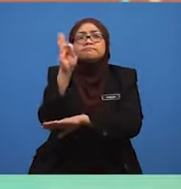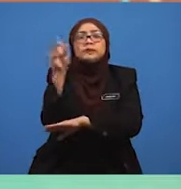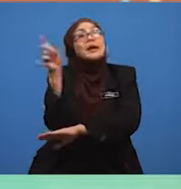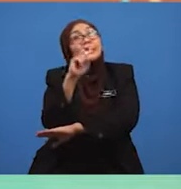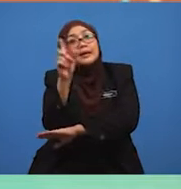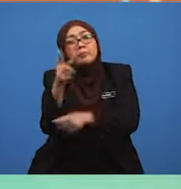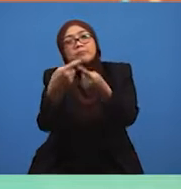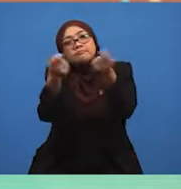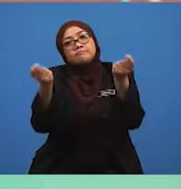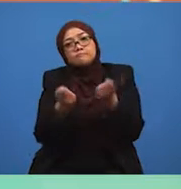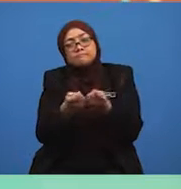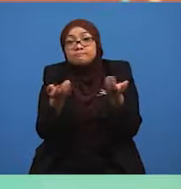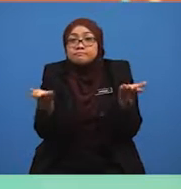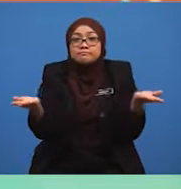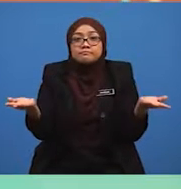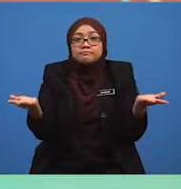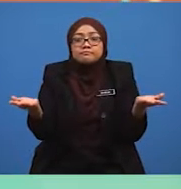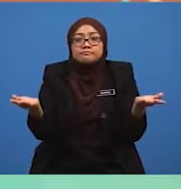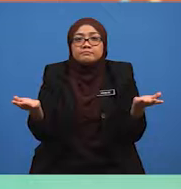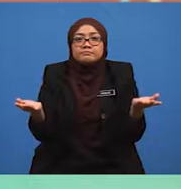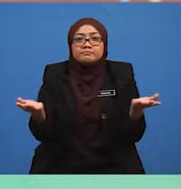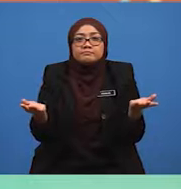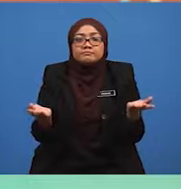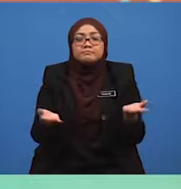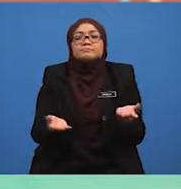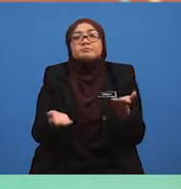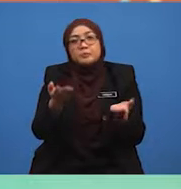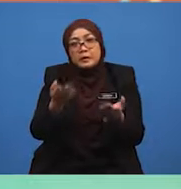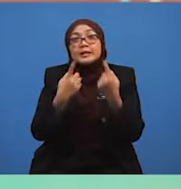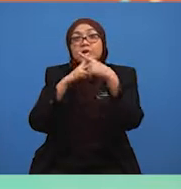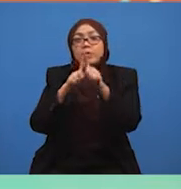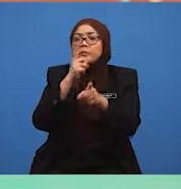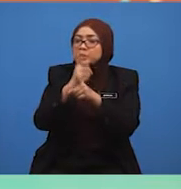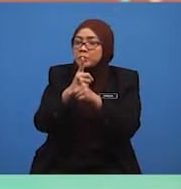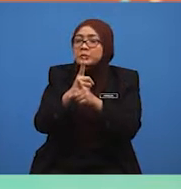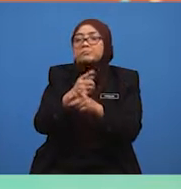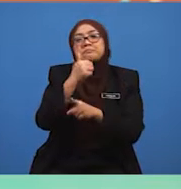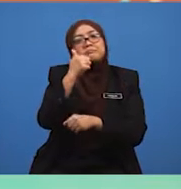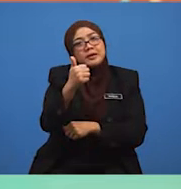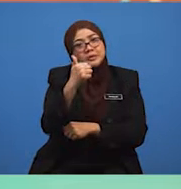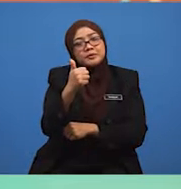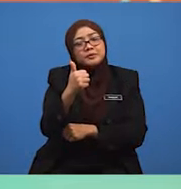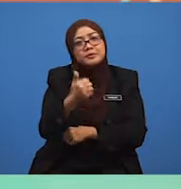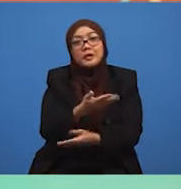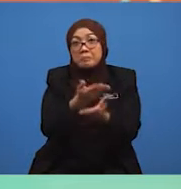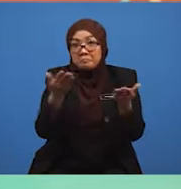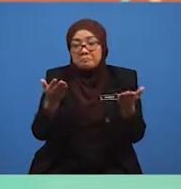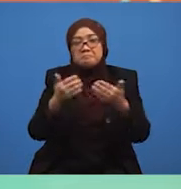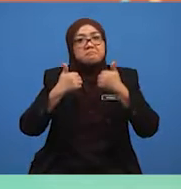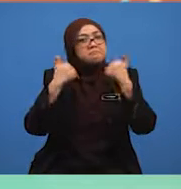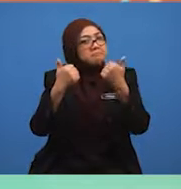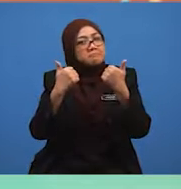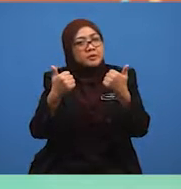Jika anda telah menjawab dengan betul, syabas murid-murid. Kamu memang hebat. Dan jika anda bersama